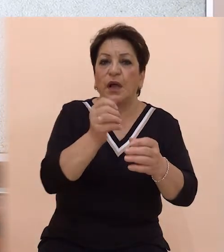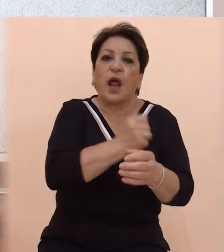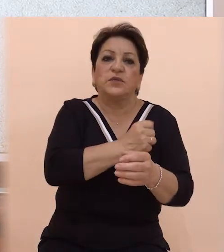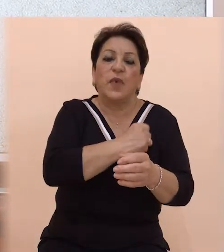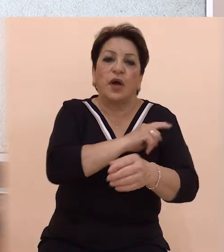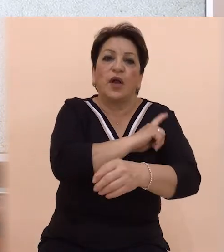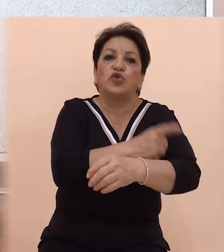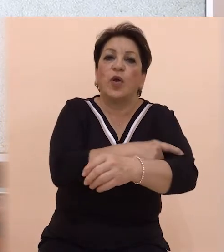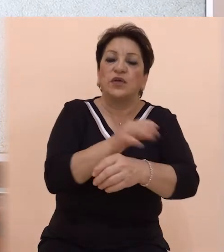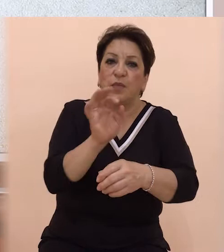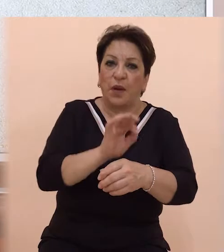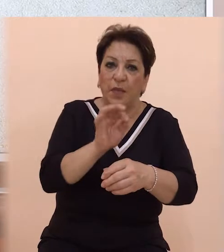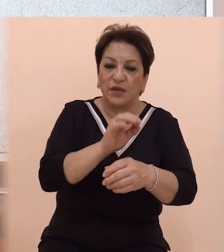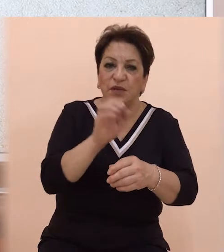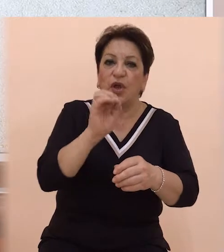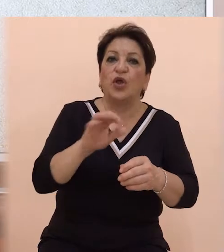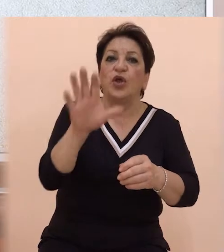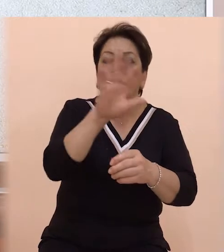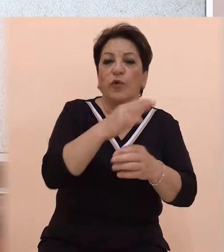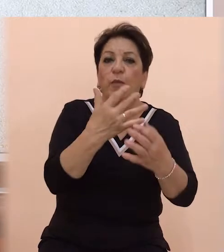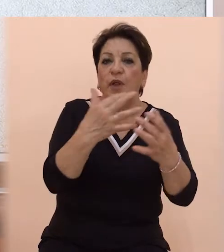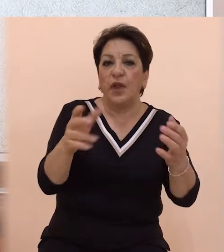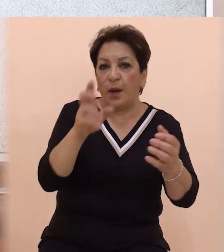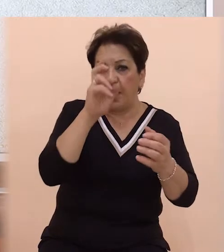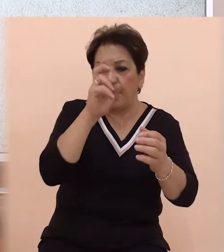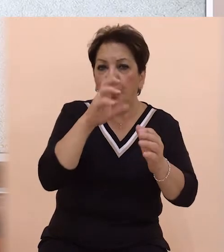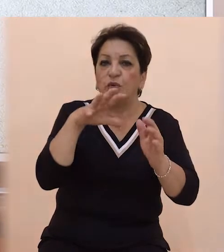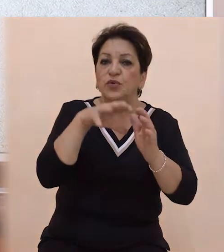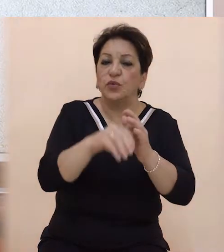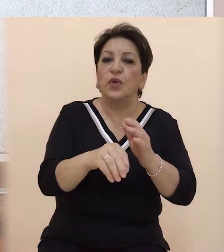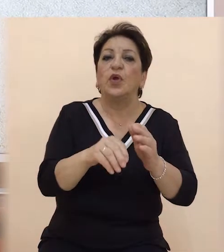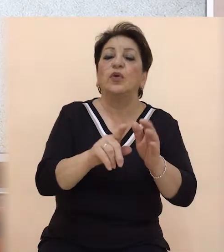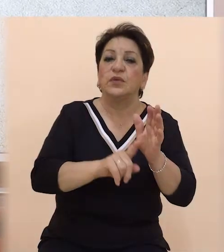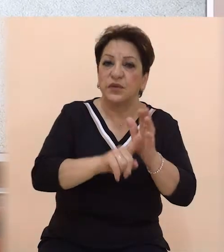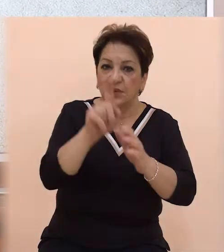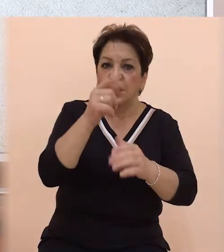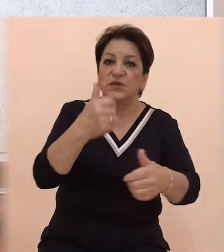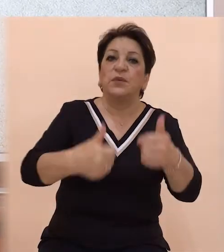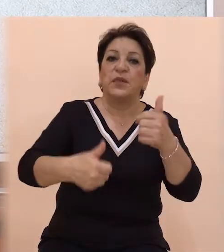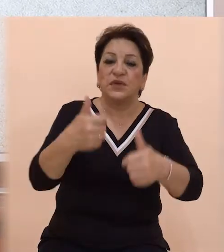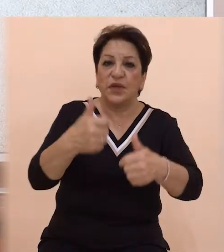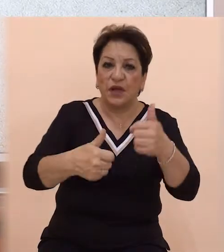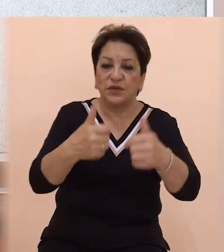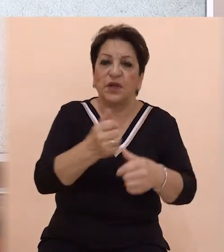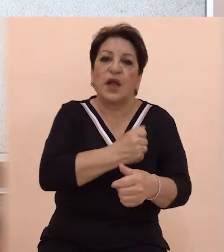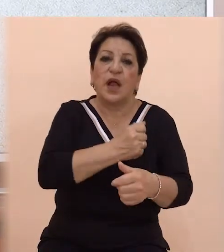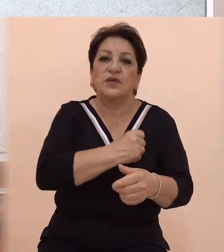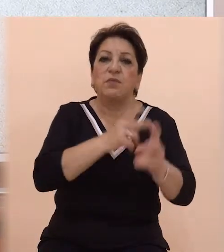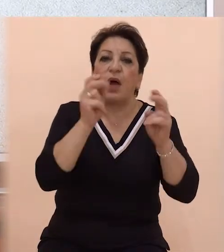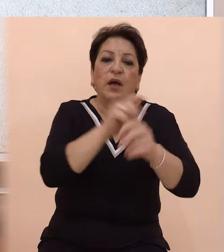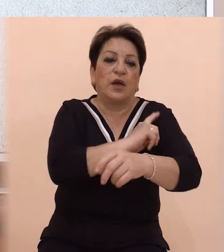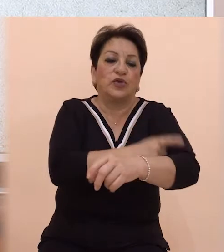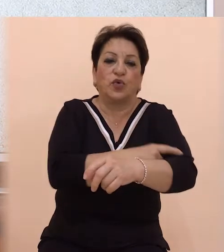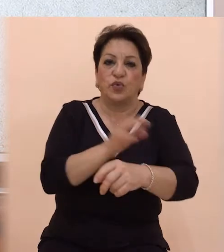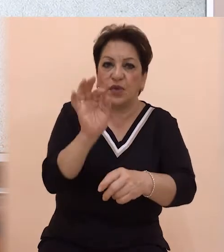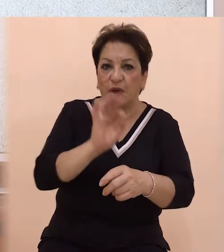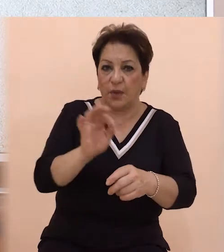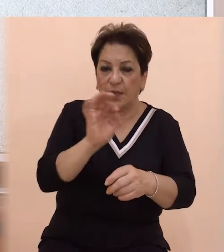մասին։ Եվրոպական երկրները սկսեցին արդեն մրցակցել ռազմական հզորության